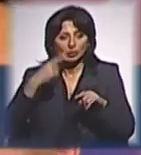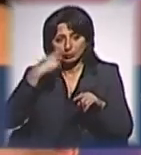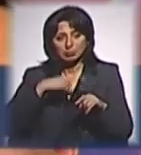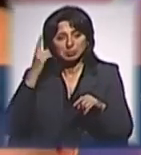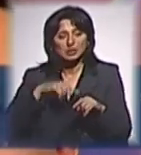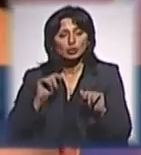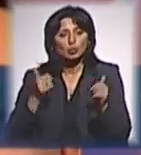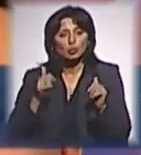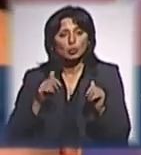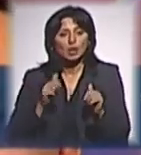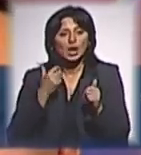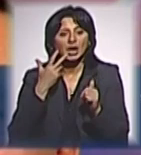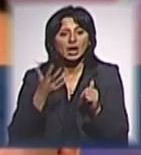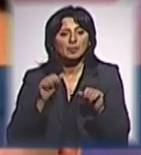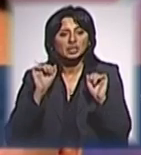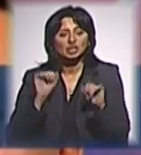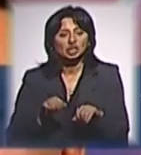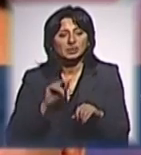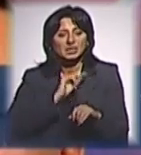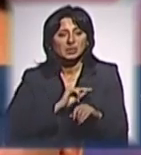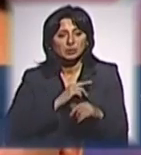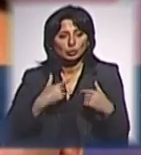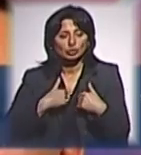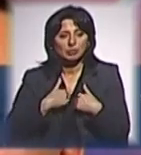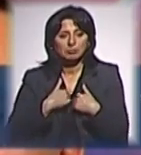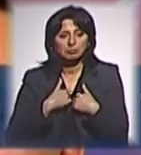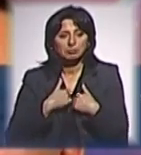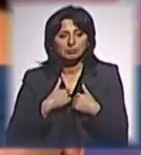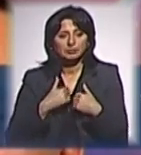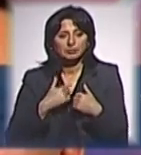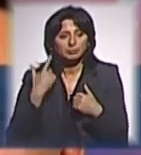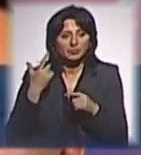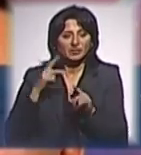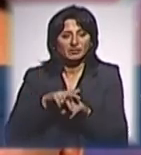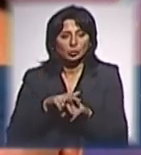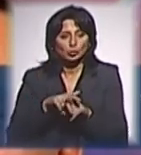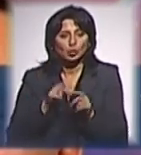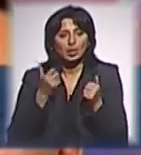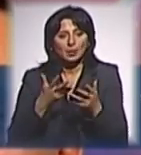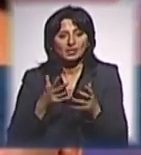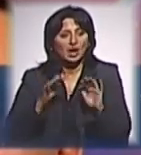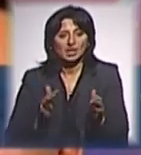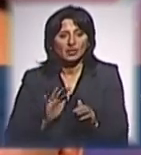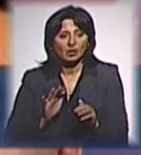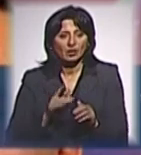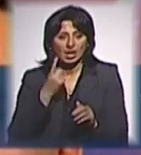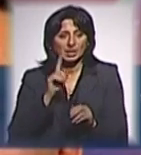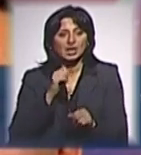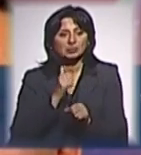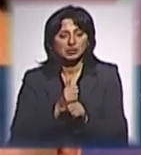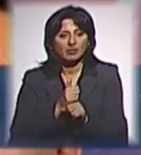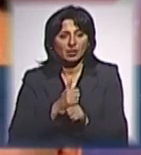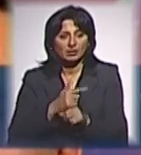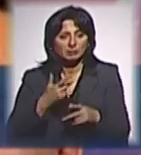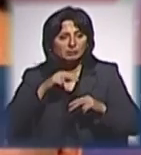მიცნობს თუ რამდენად შემიძლია ეს სამსახური, რამდენად ვითვირთო და რამდენად არ დავიღაო. ეს ერთი რაც თავარია,